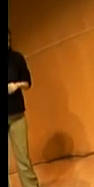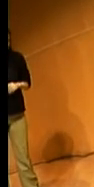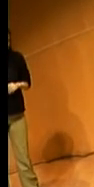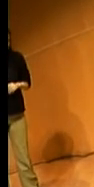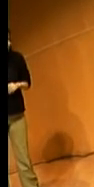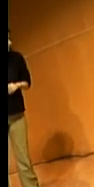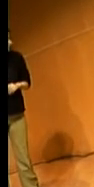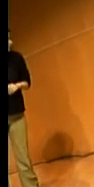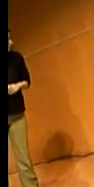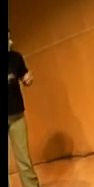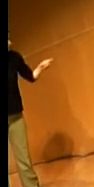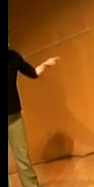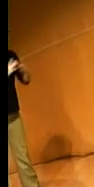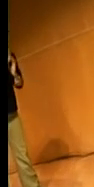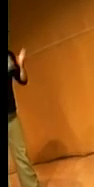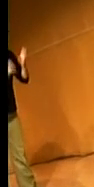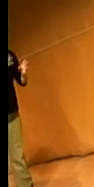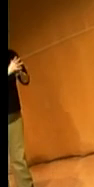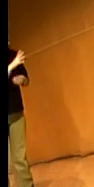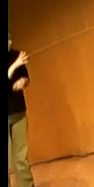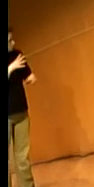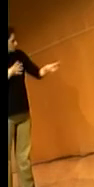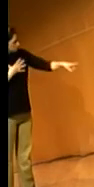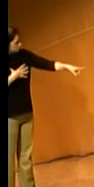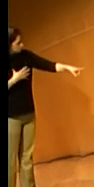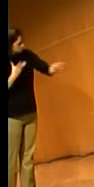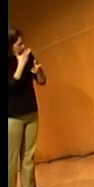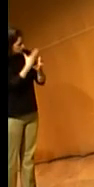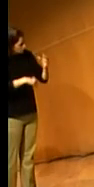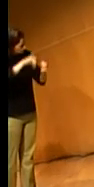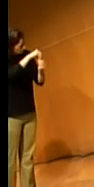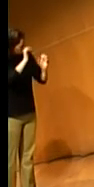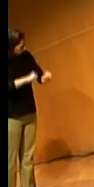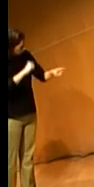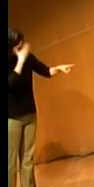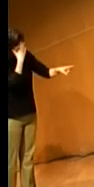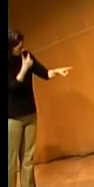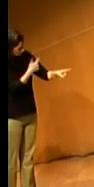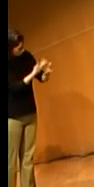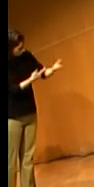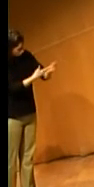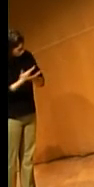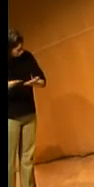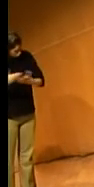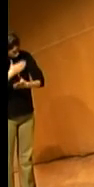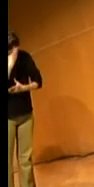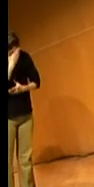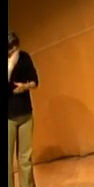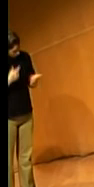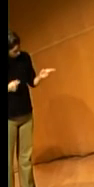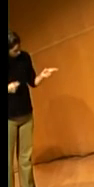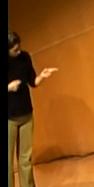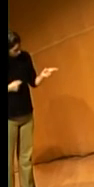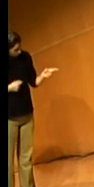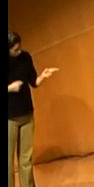Oui, Madame Donorio, vous connaissez les deux types de fonctionnement. Alors,